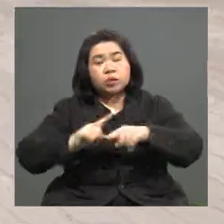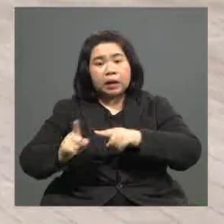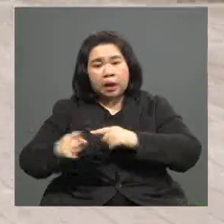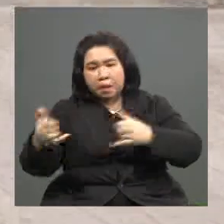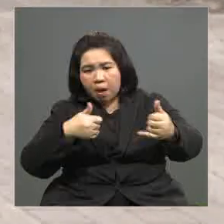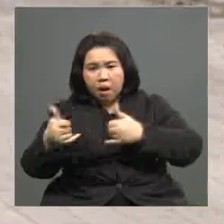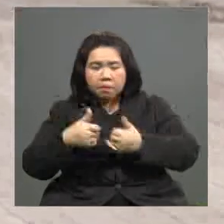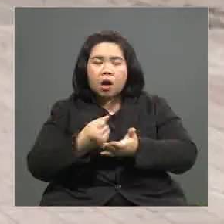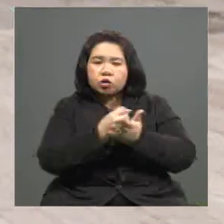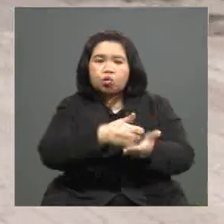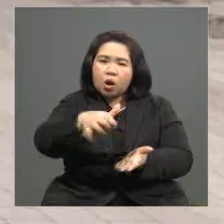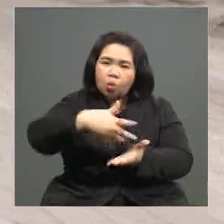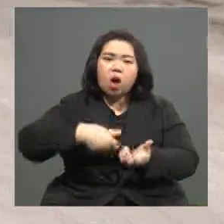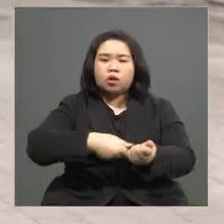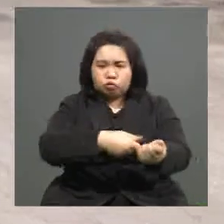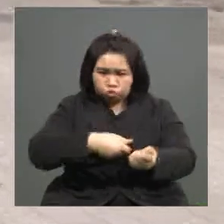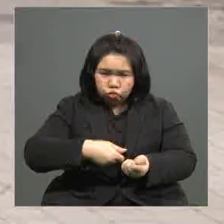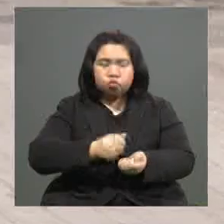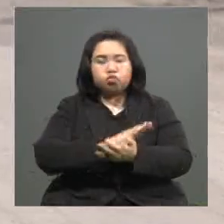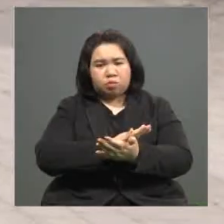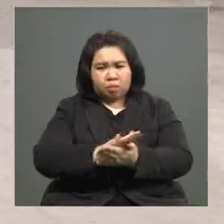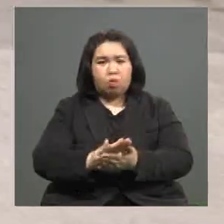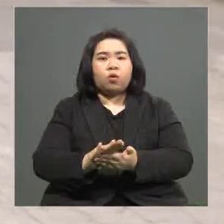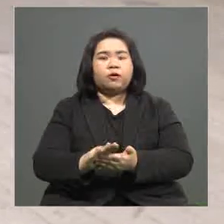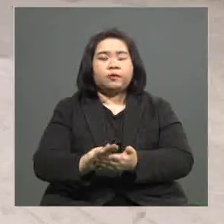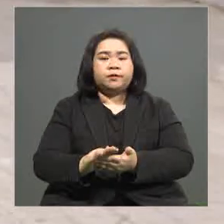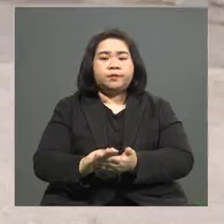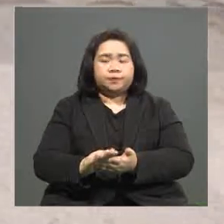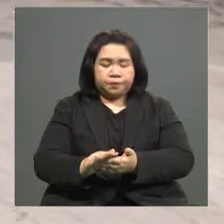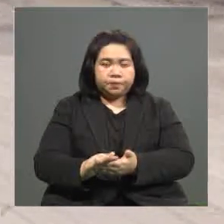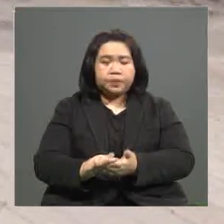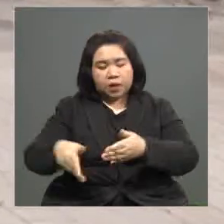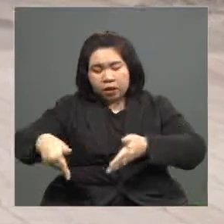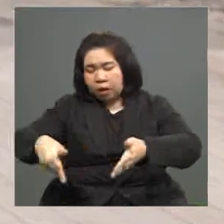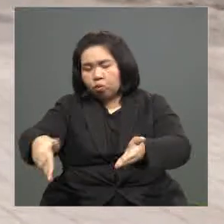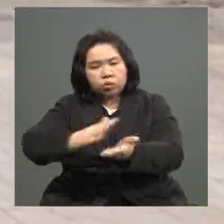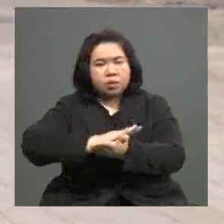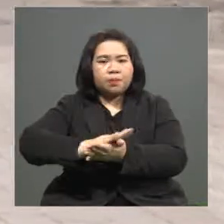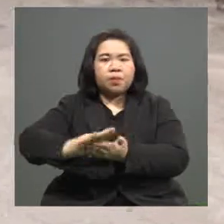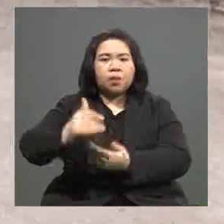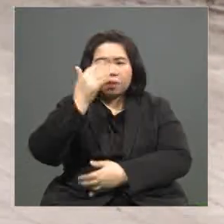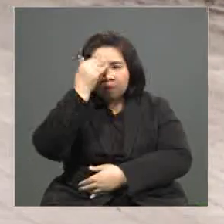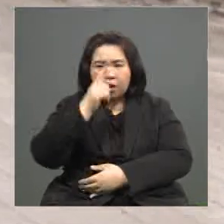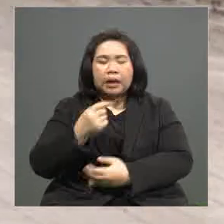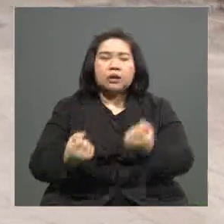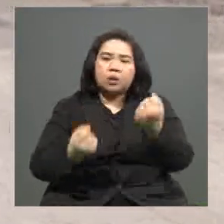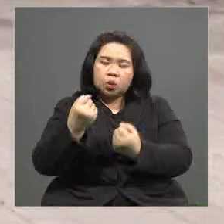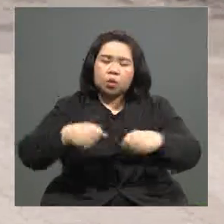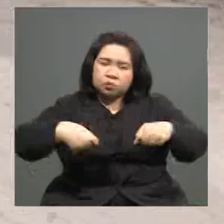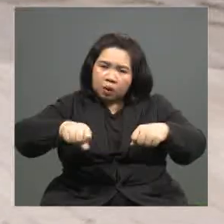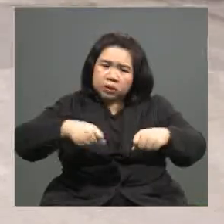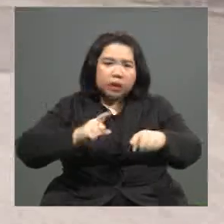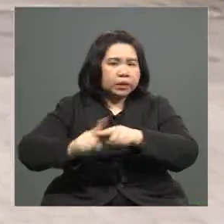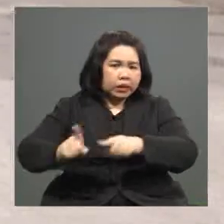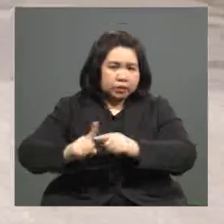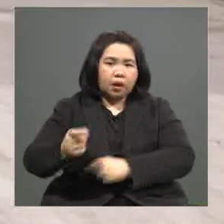บิ๊กคลีนนิ่งนะคะเพื่อที่จะทำความสะอาดบ้านเรือนแล้วก็ทำความสะอาดถนนค่ะเพื่อที่จะทำให้ถนนเนี่ยกลับมาใช้งานได้เป็